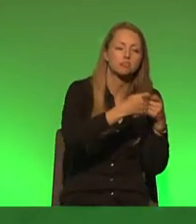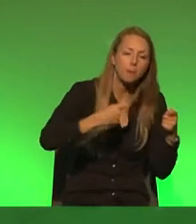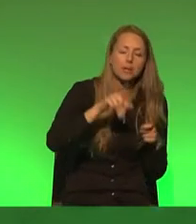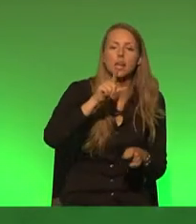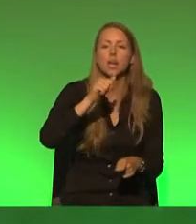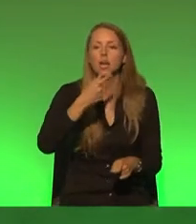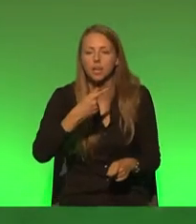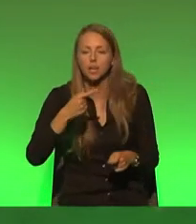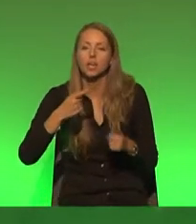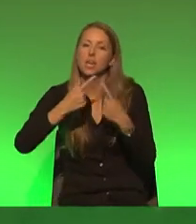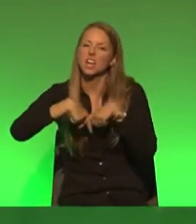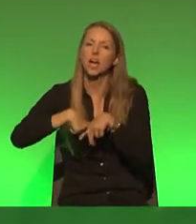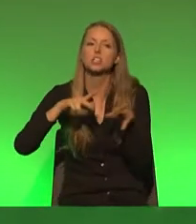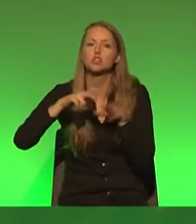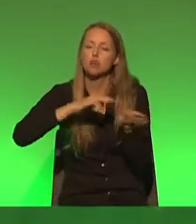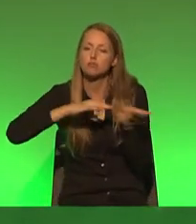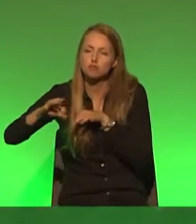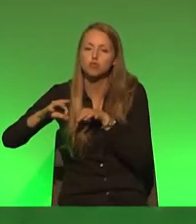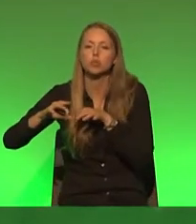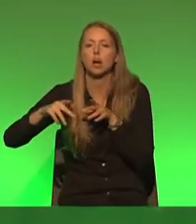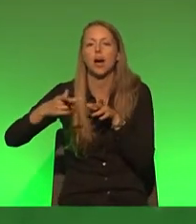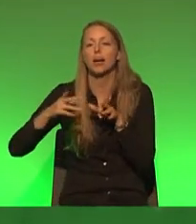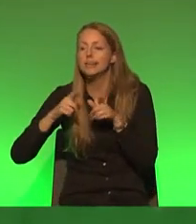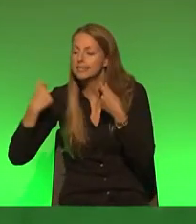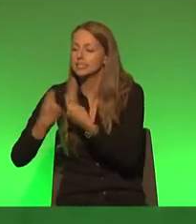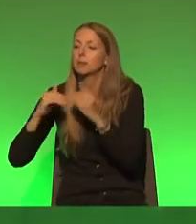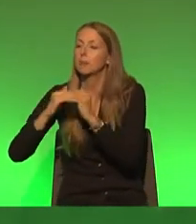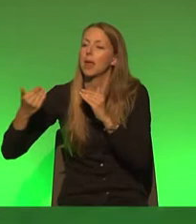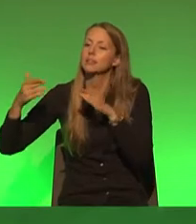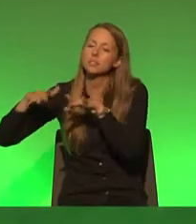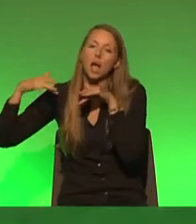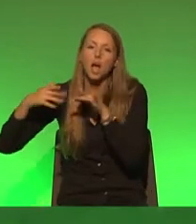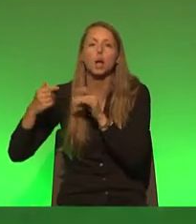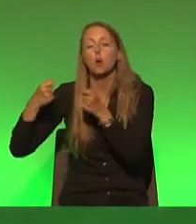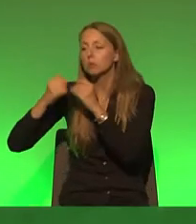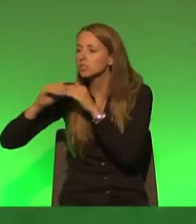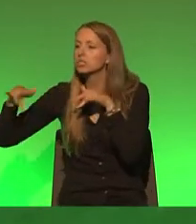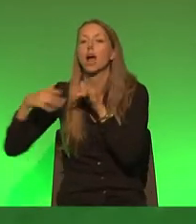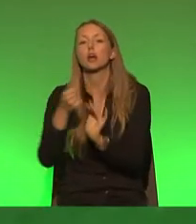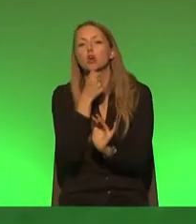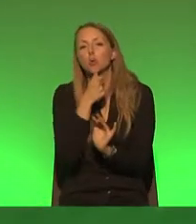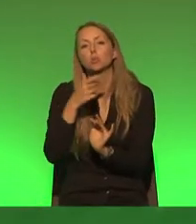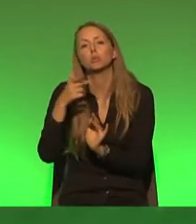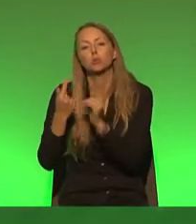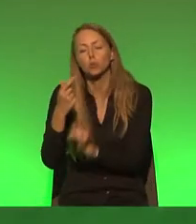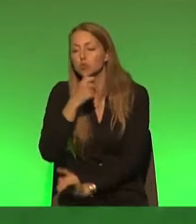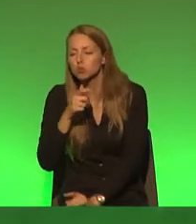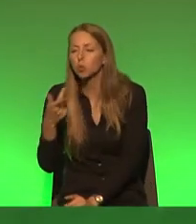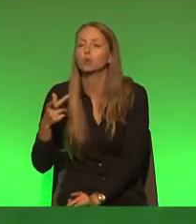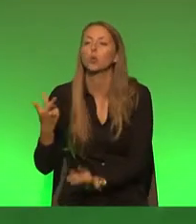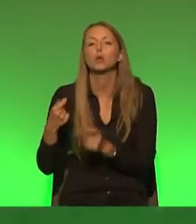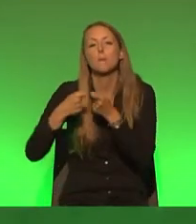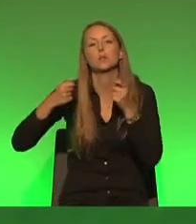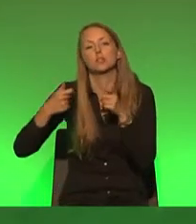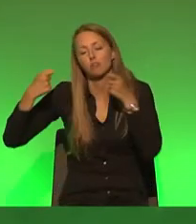den Kreisgeschäftsführerinnen, Kreisgeschäftsführern, mit unserem Team im Landtag, im Bundestag, der Grünen Jugend und natürlich im Schulterschluss mit dem